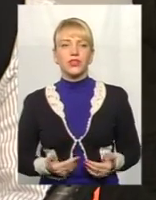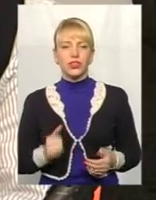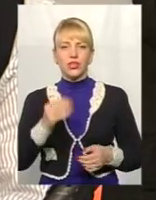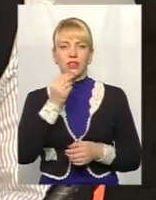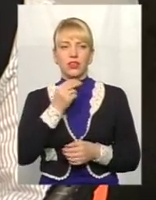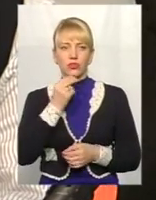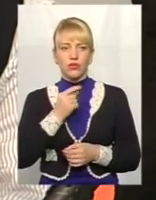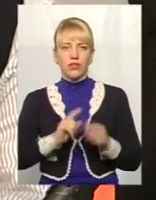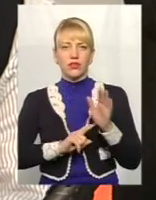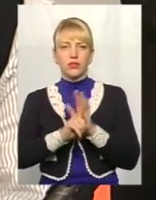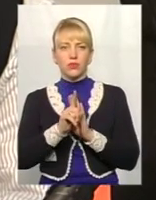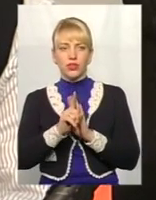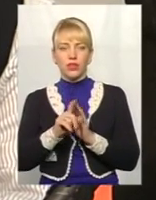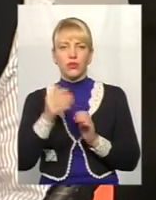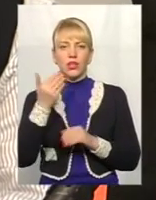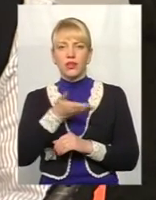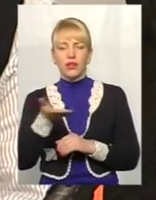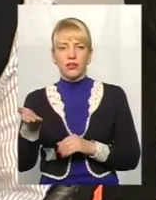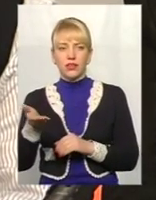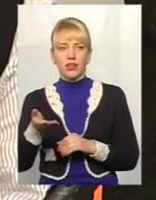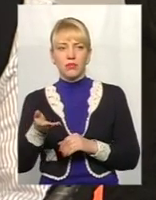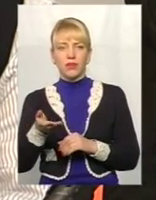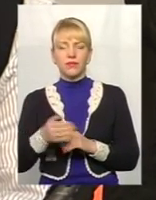харчування. Спочатку над ними,